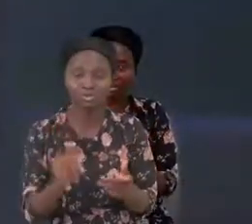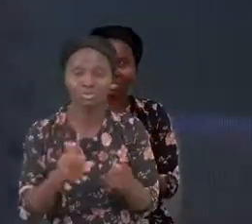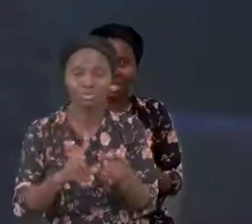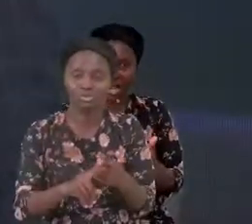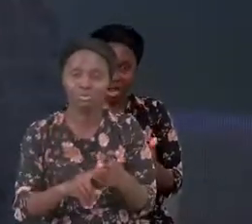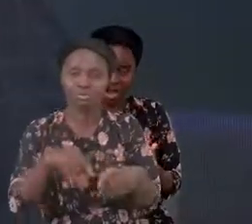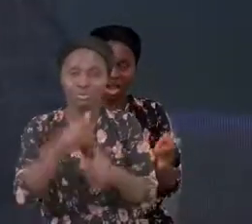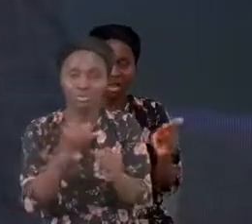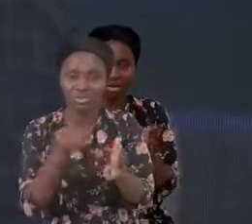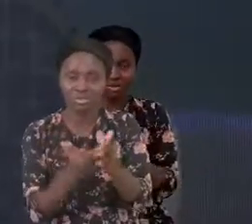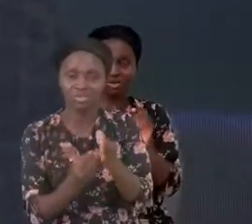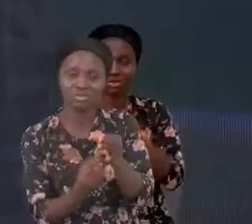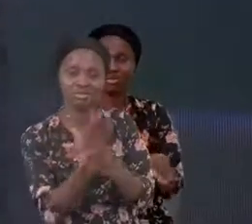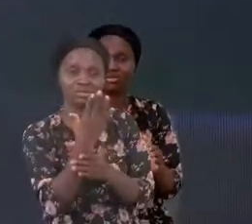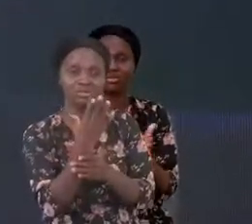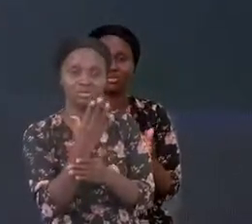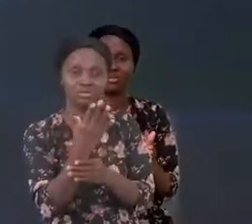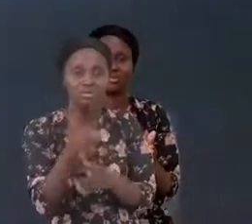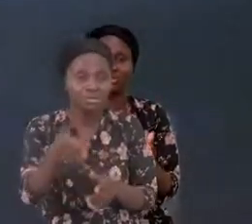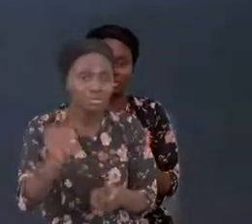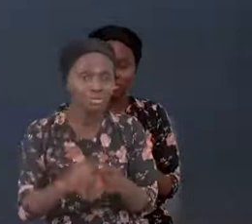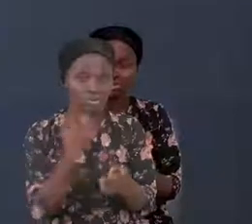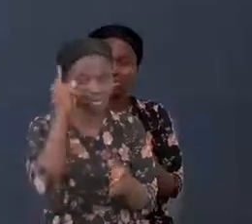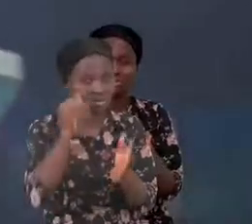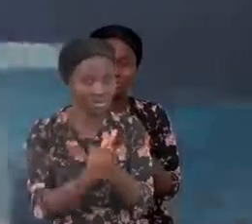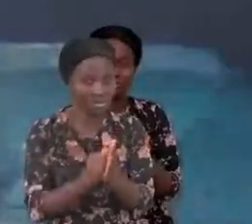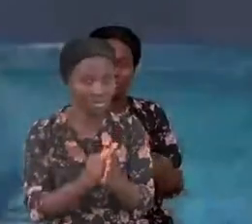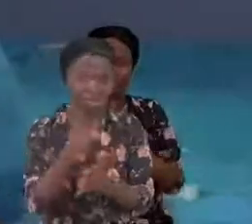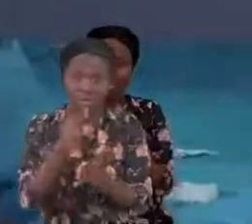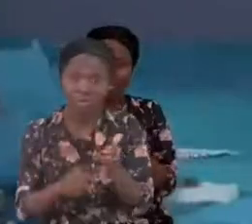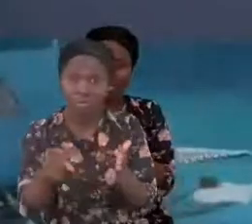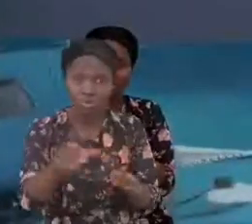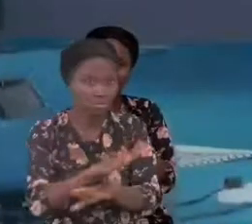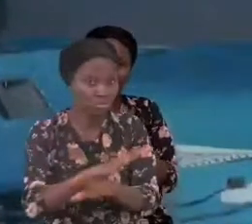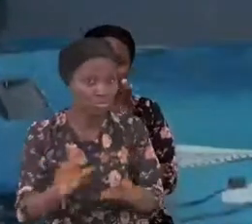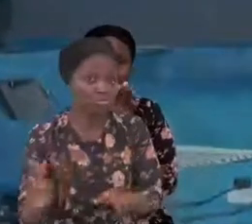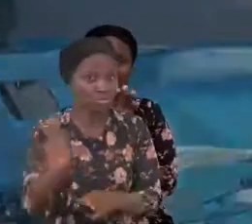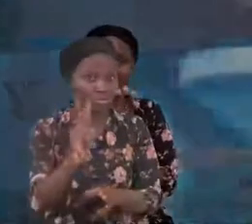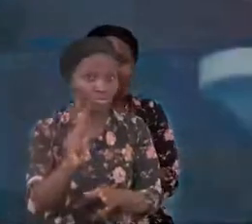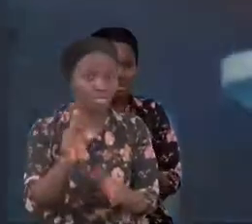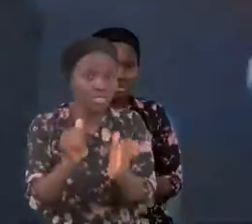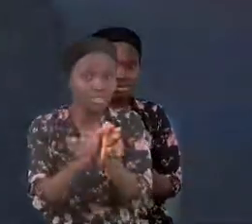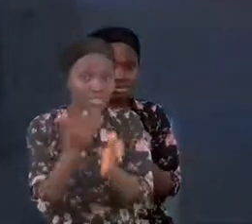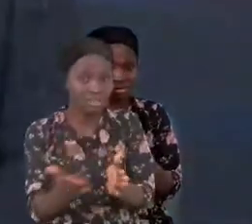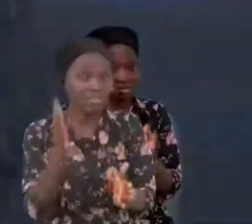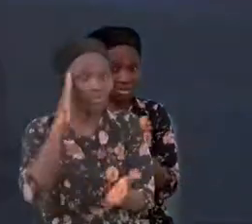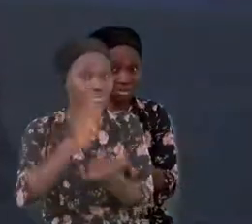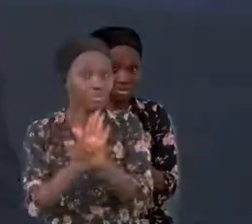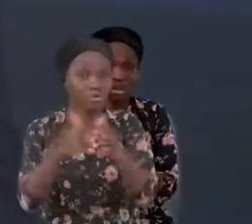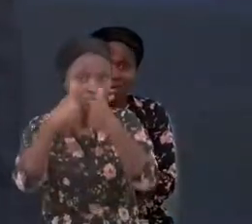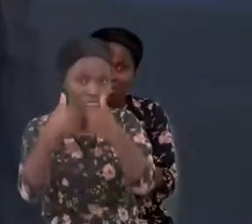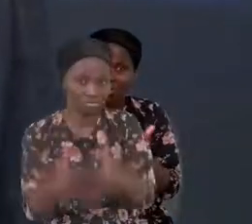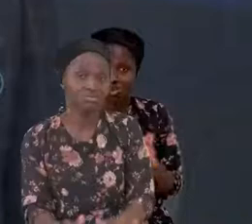nous perdons. Si vous permettez à la persévérance d'arriver à un niveau, ah, j'ai assez